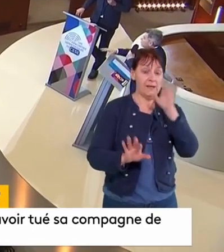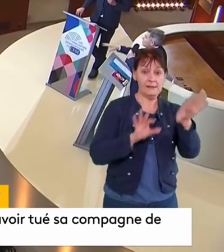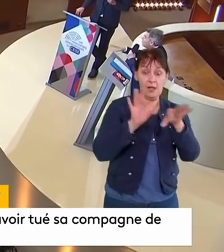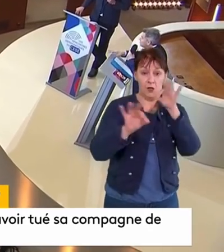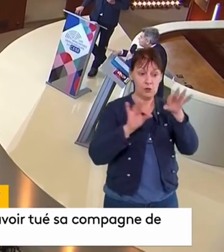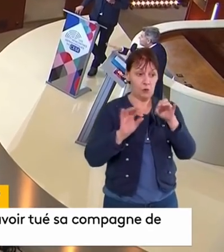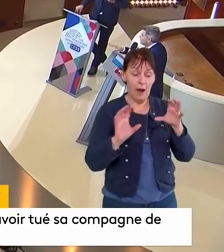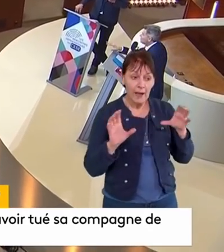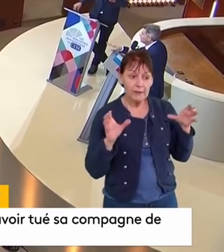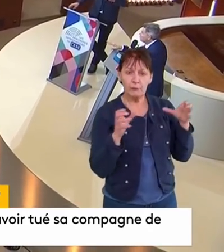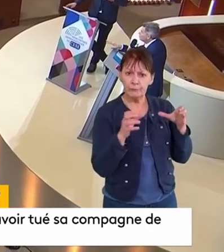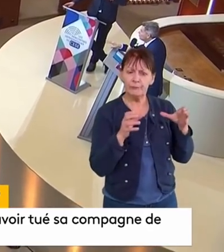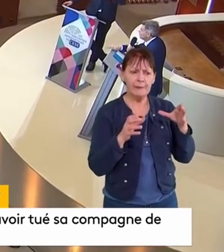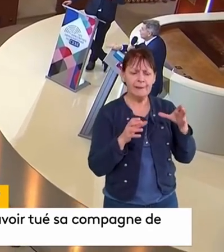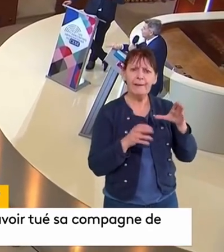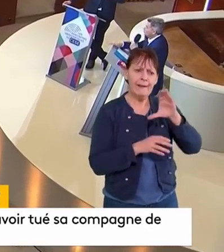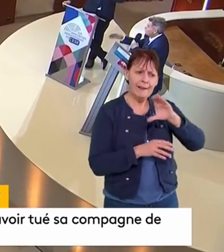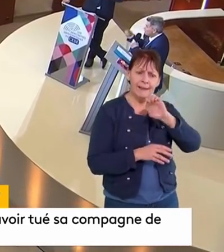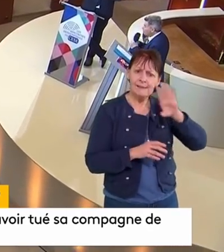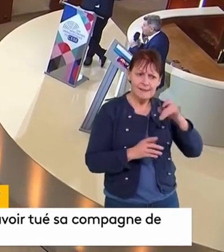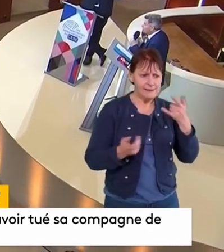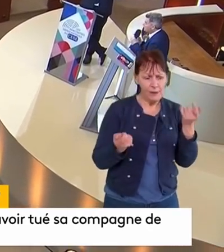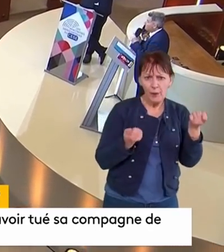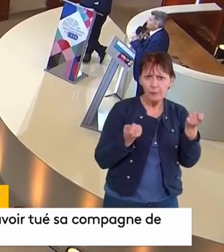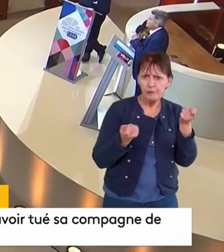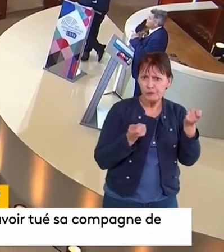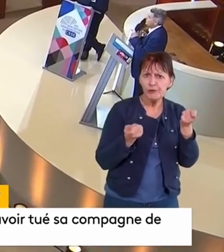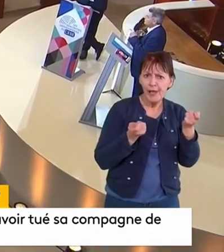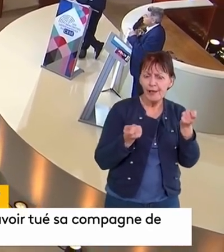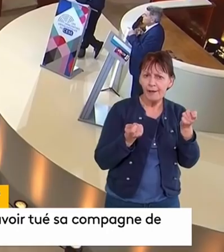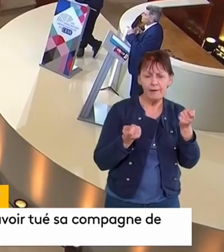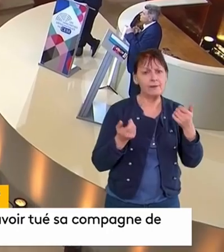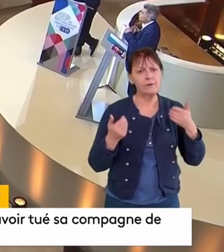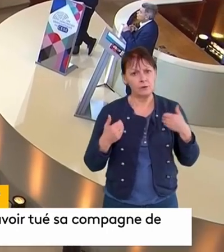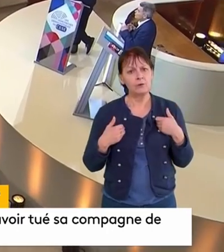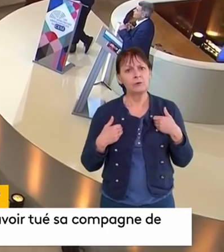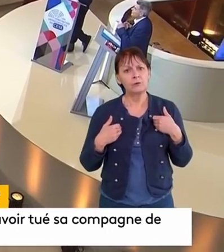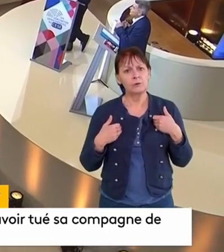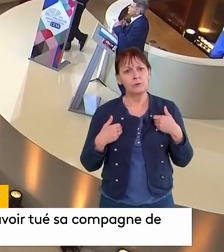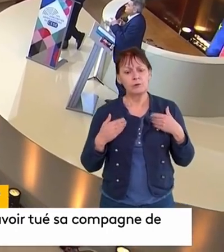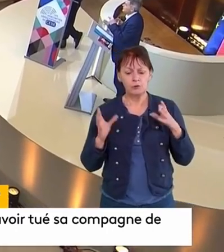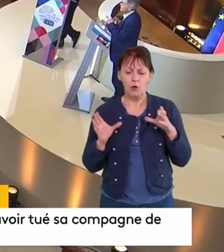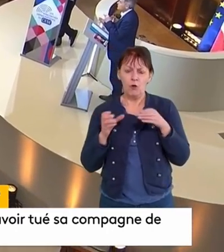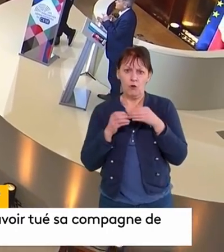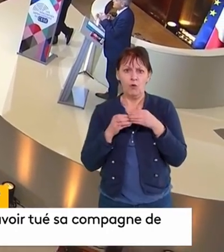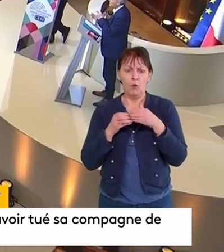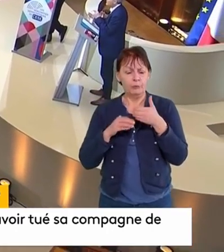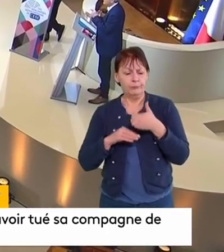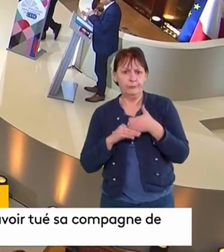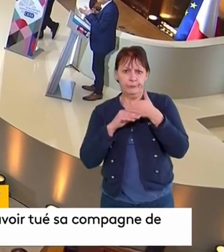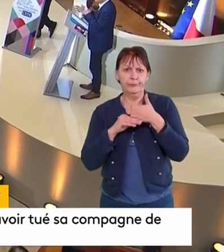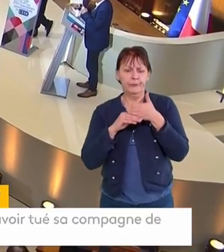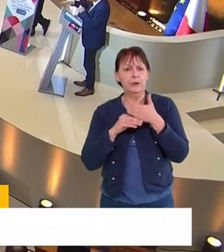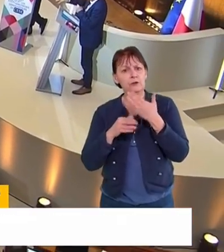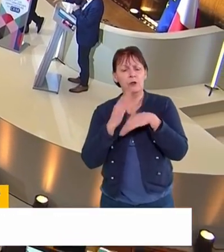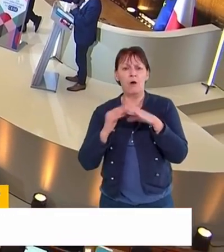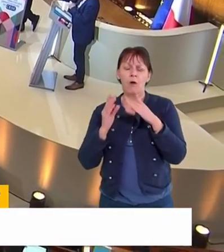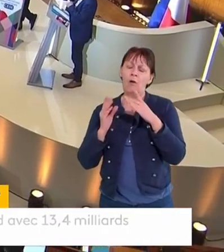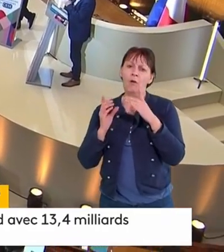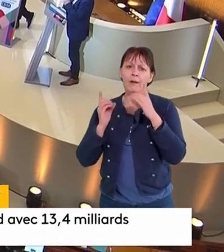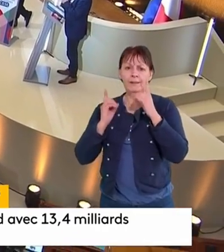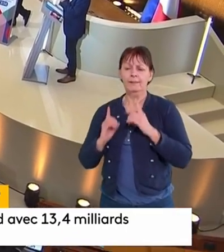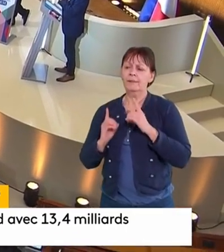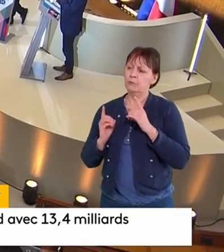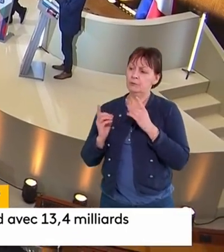œuvre, d'organiser la discussion, nous avons proposé, par la voix du président de mon groupe à l'Assemblée nationale, André Chassaigne, qu'il y ait une